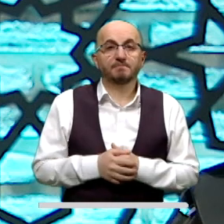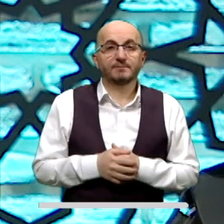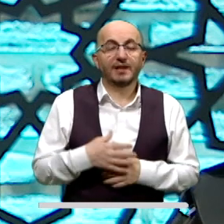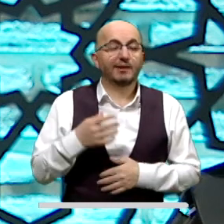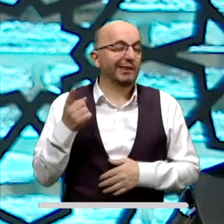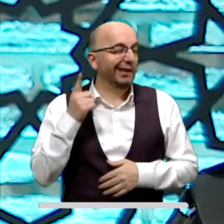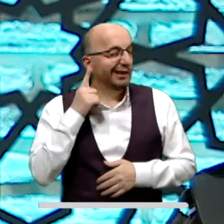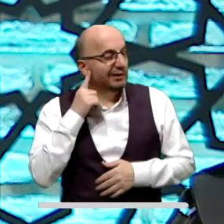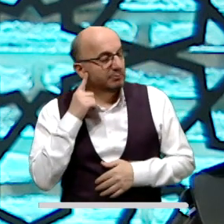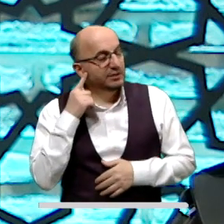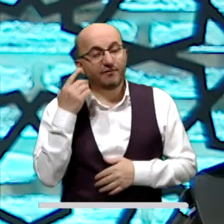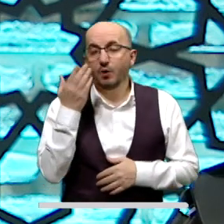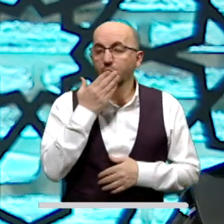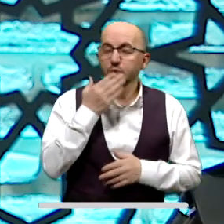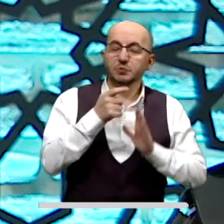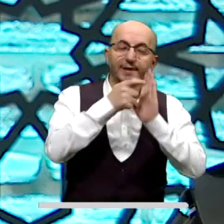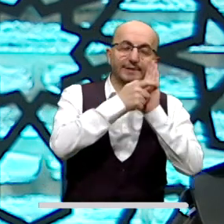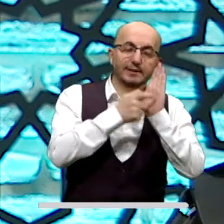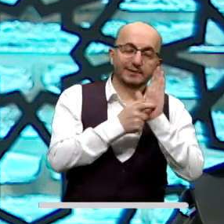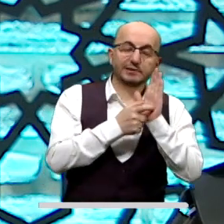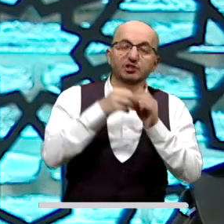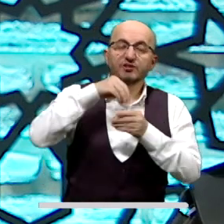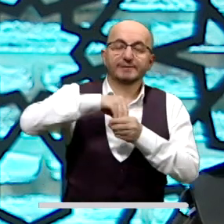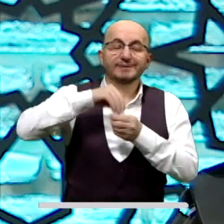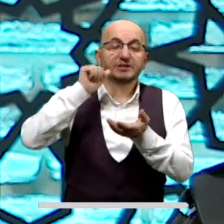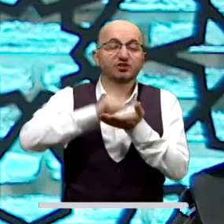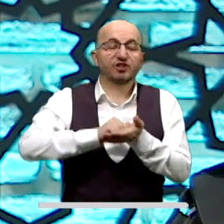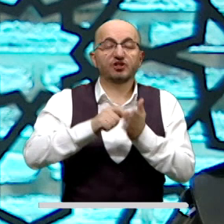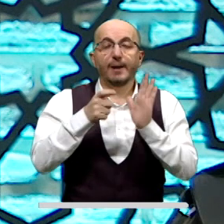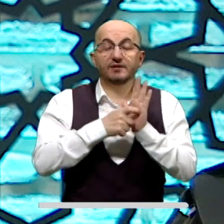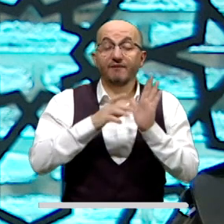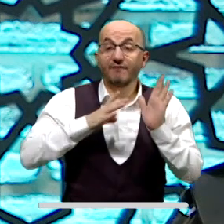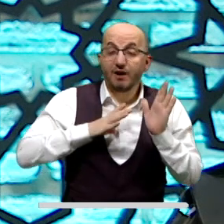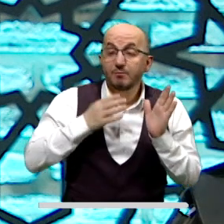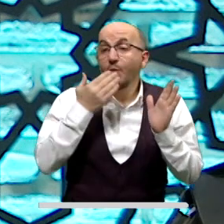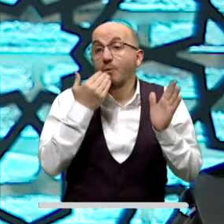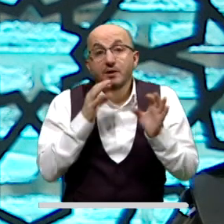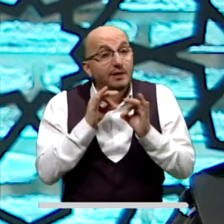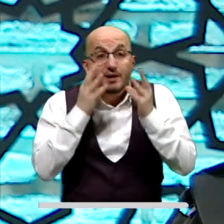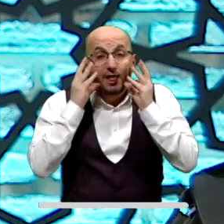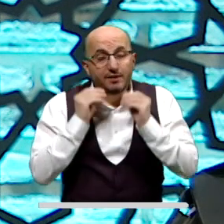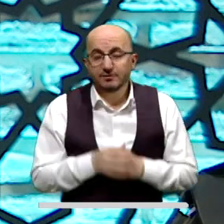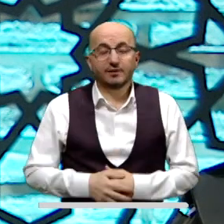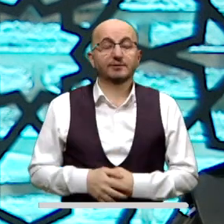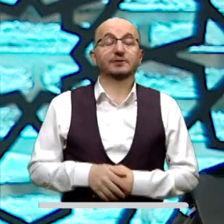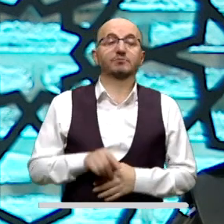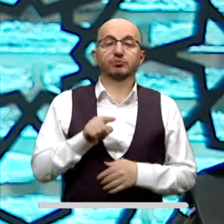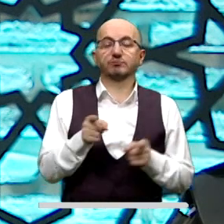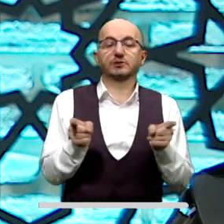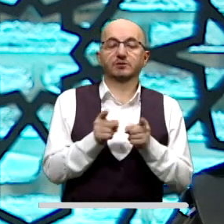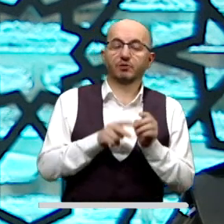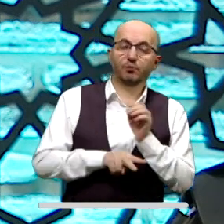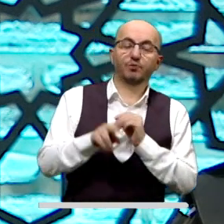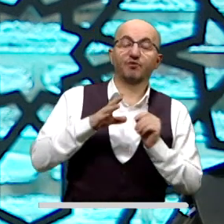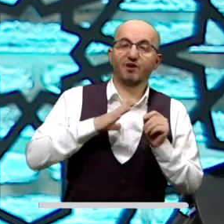dinlediğimiz ya da okuduğumuz ayetlerin içerisinde secde ayeti var mı yok mu nasıl anlayacağız bunun bir kısayolu